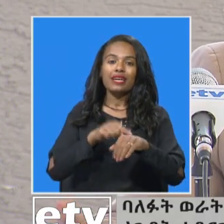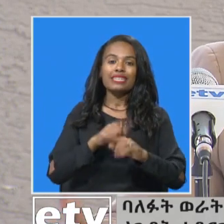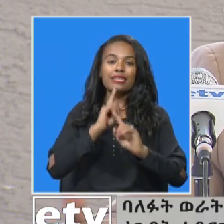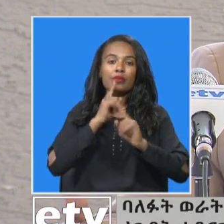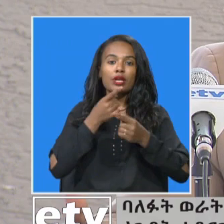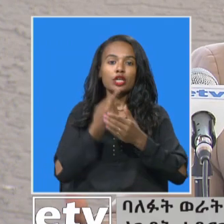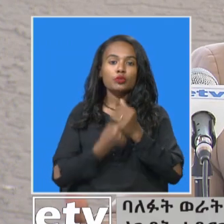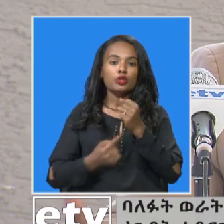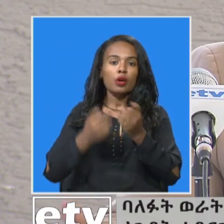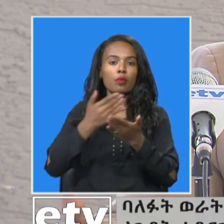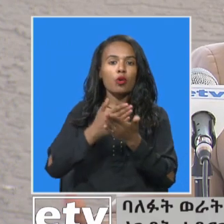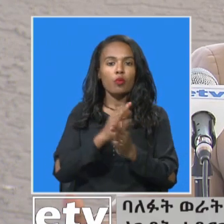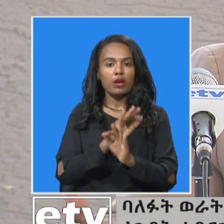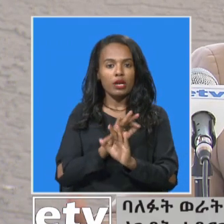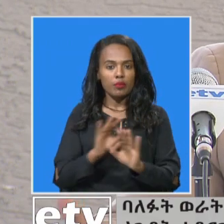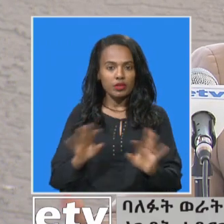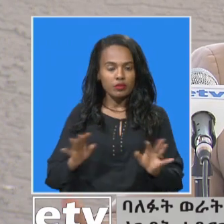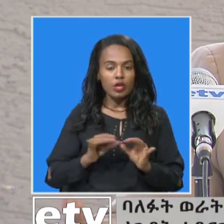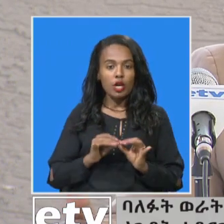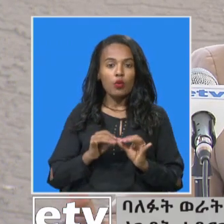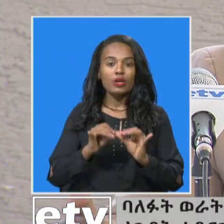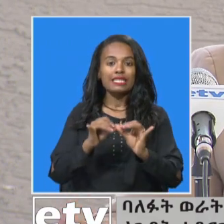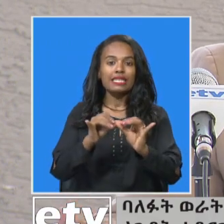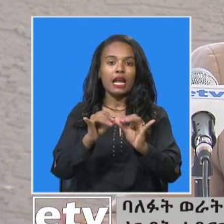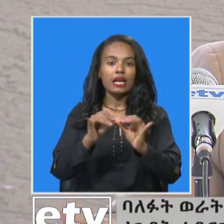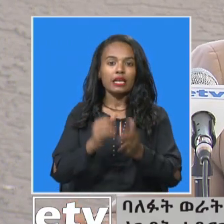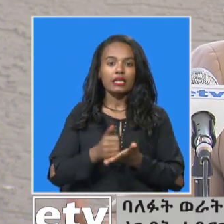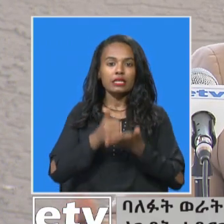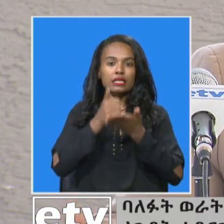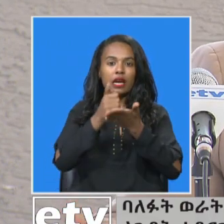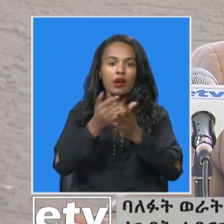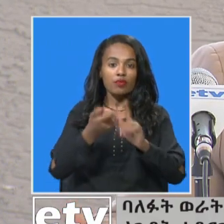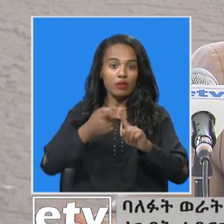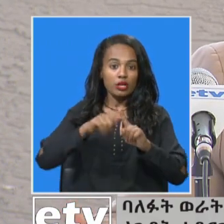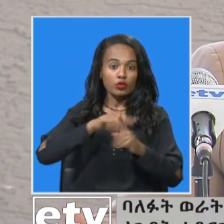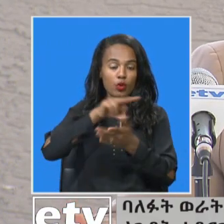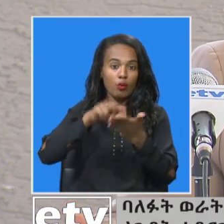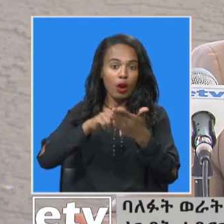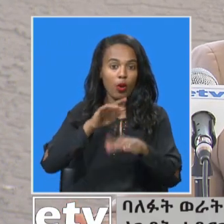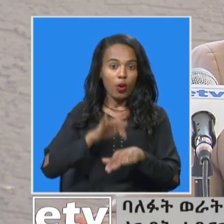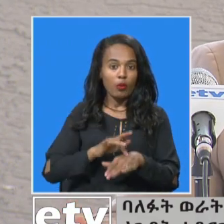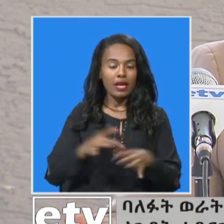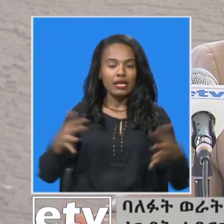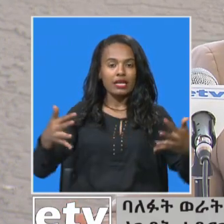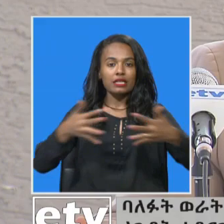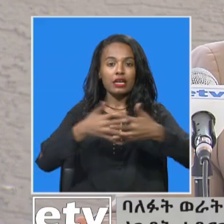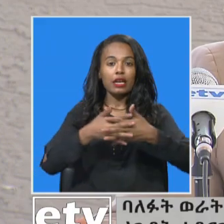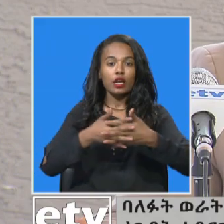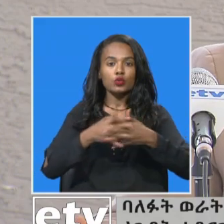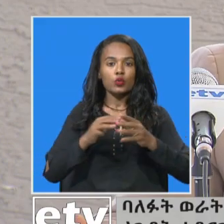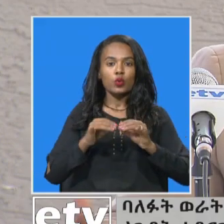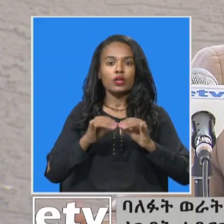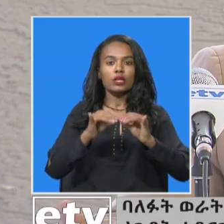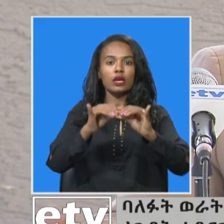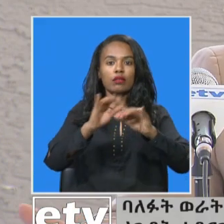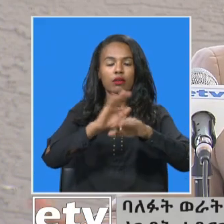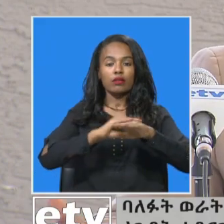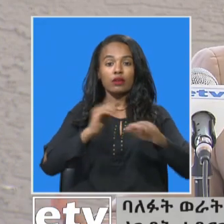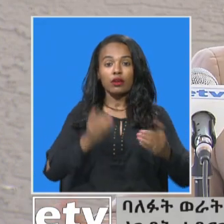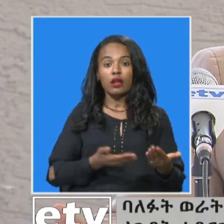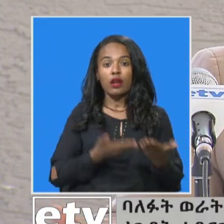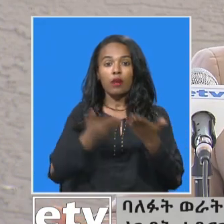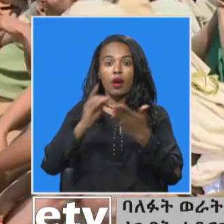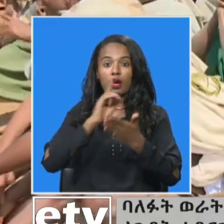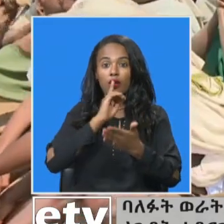ምላሽ ብቻ መቆም የለበትም፣ ወደ ዘላቂ ድጋፍ መልሶ ማቋቋም ላይ ተቀናጅቶ እንዲቀጥል ጥሪን ለማቅረብ